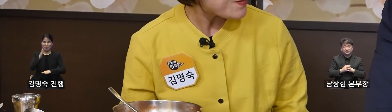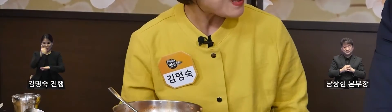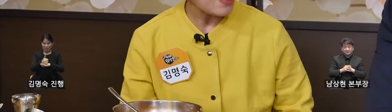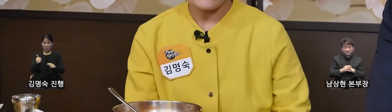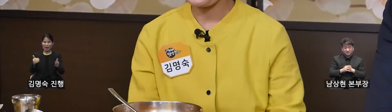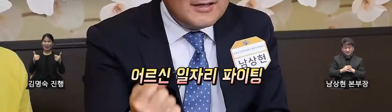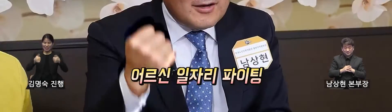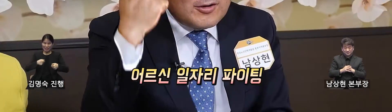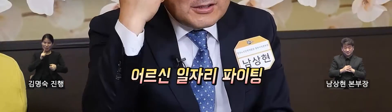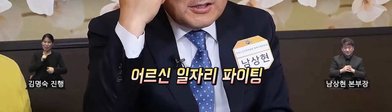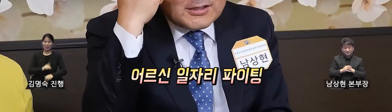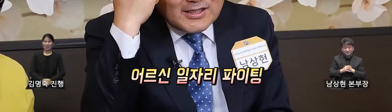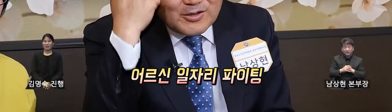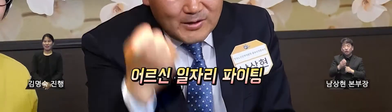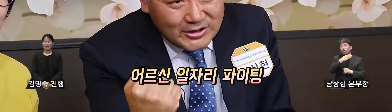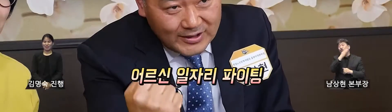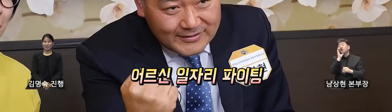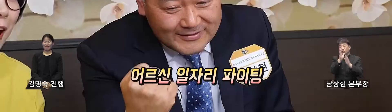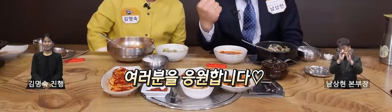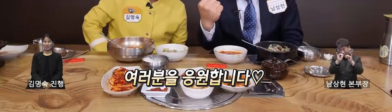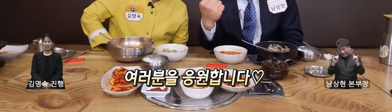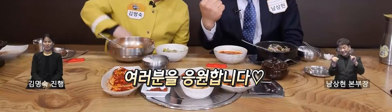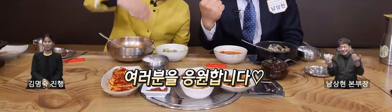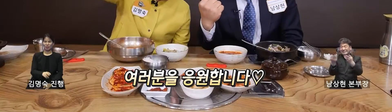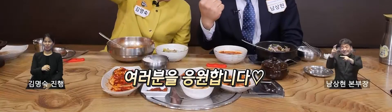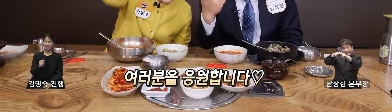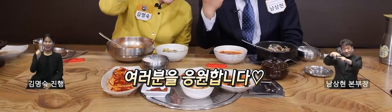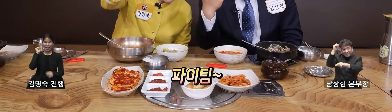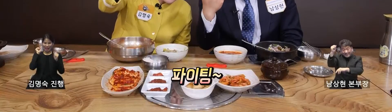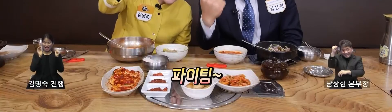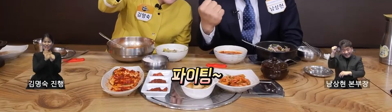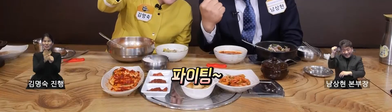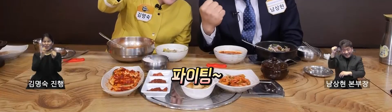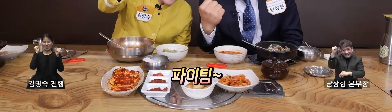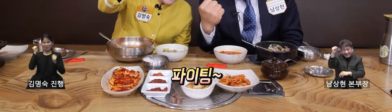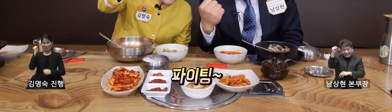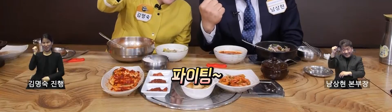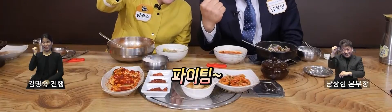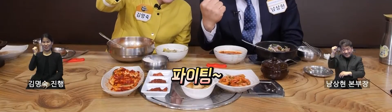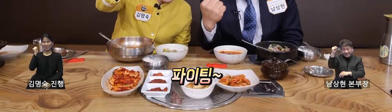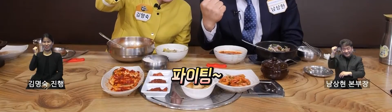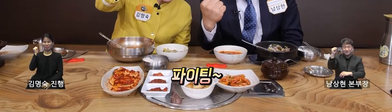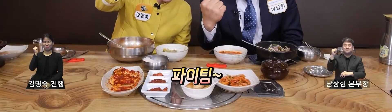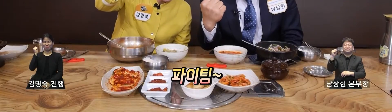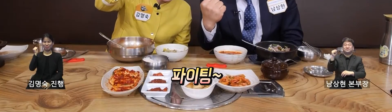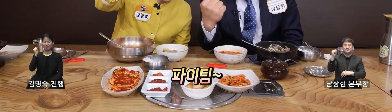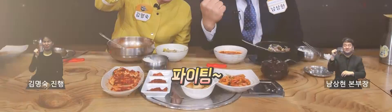인사하도록 하겠습니다. 네. 어르신 일자리 화이팅! 응원합니다. 화이팅!